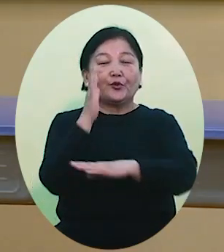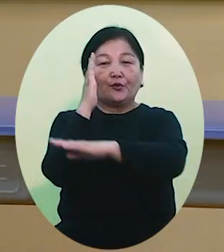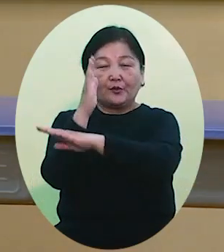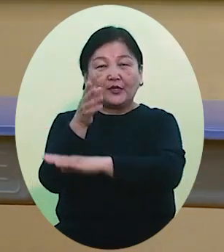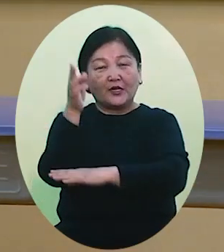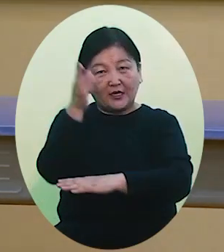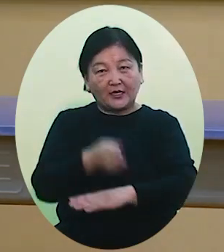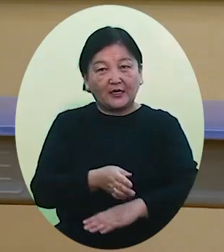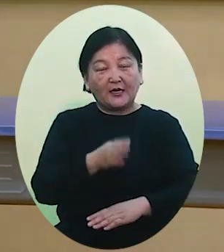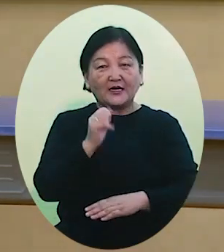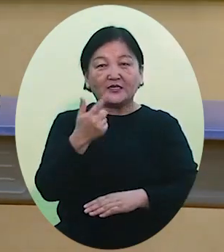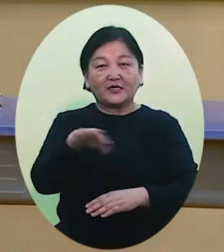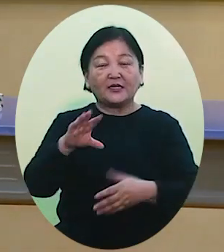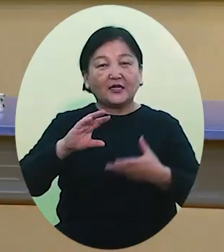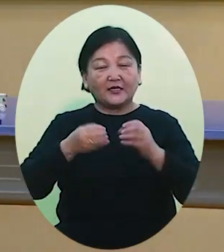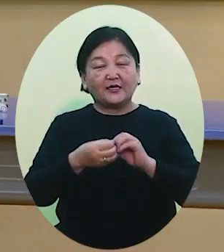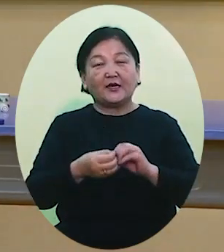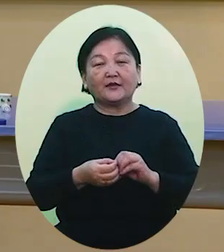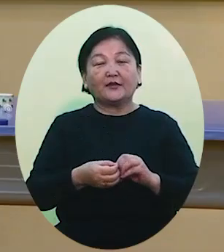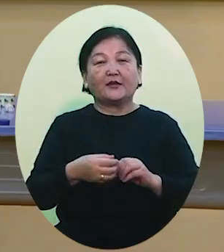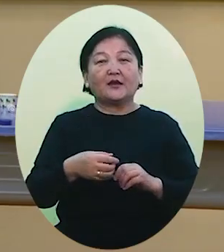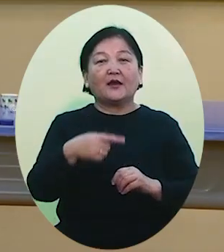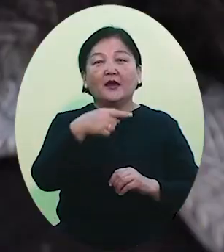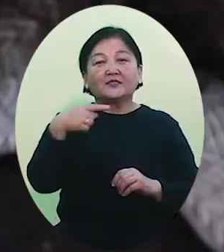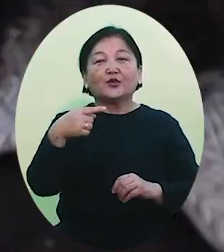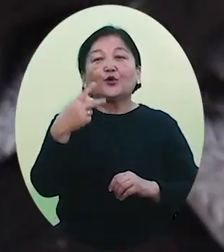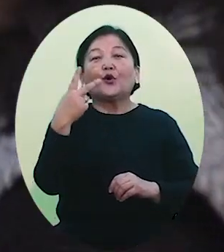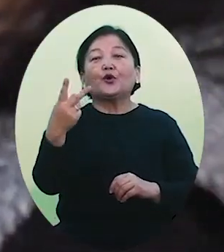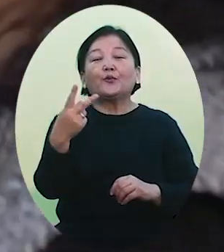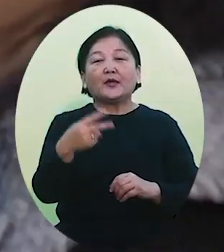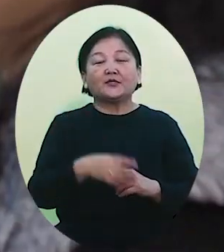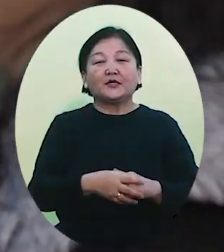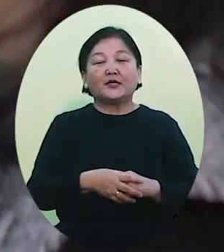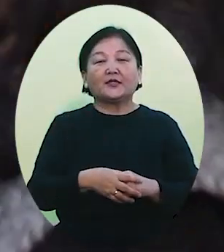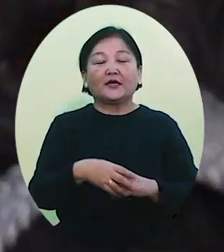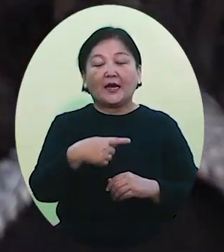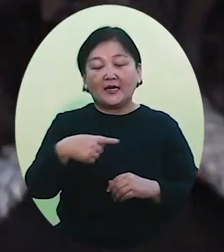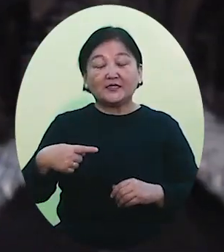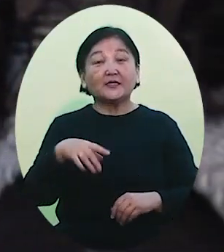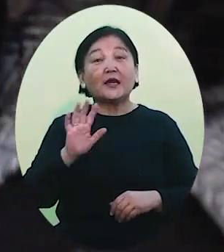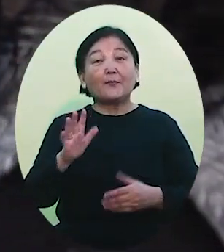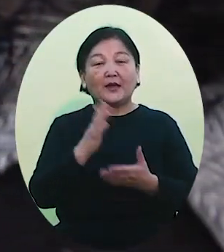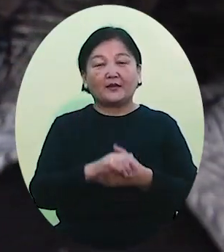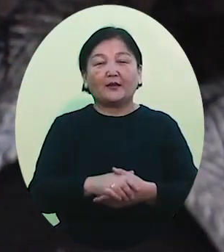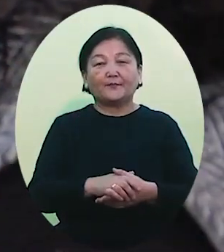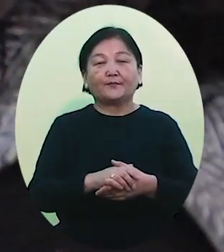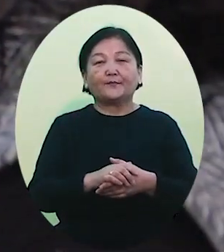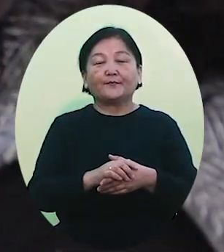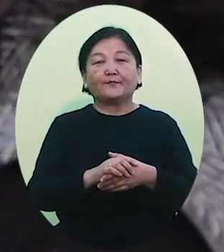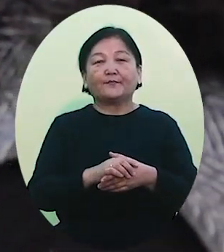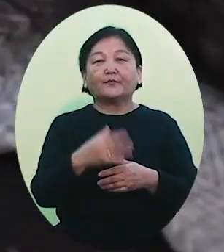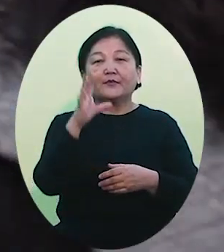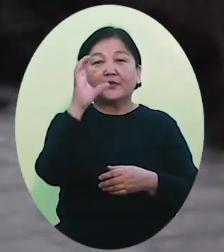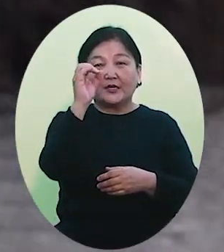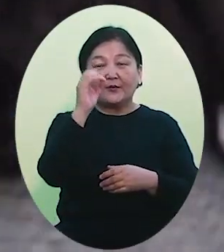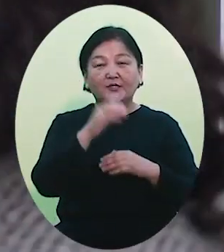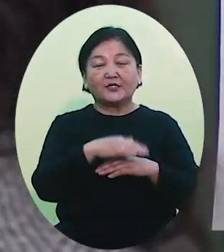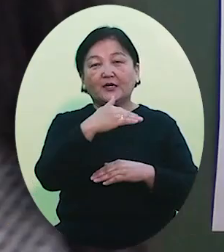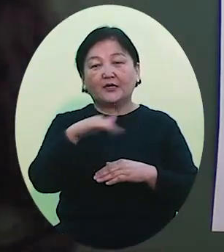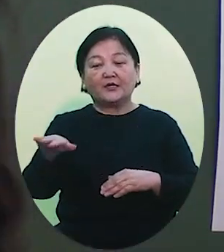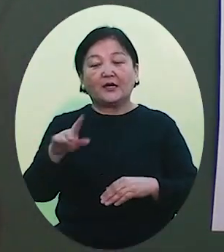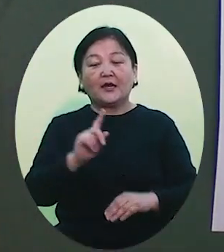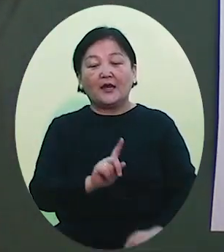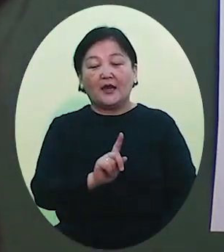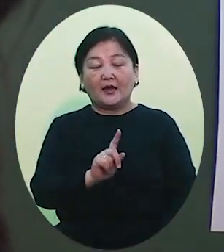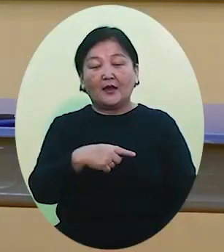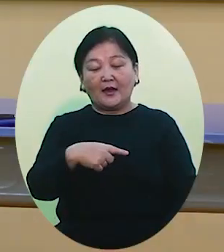байгуулъя. За хас 2 байхад хасах 5. За тэг байхад хасах 1.